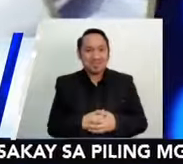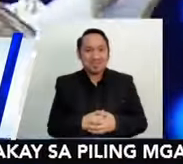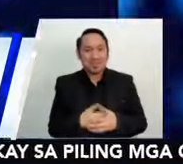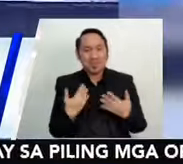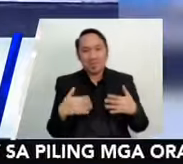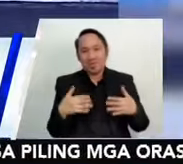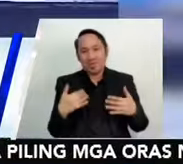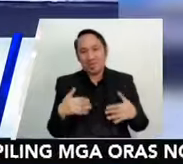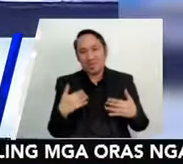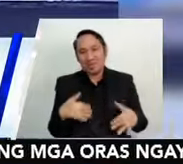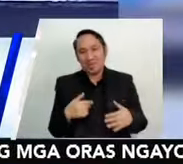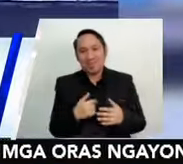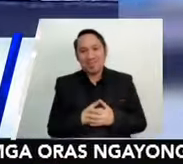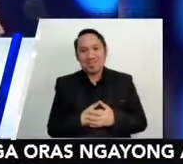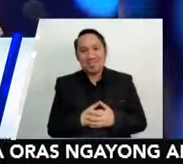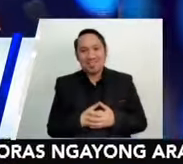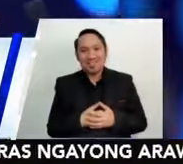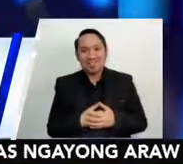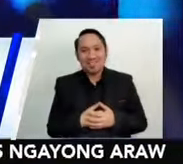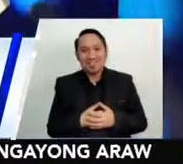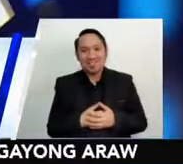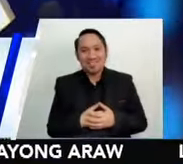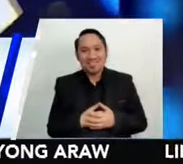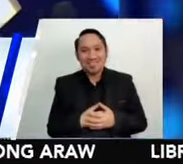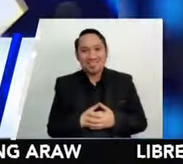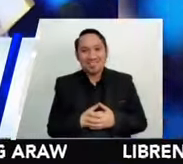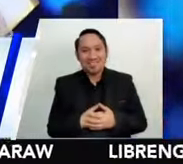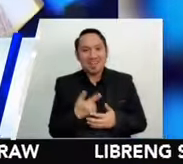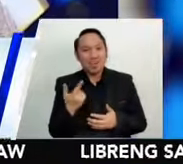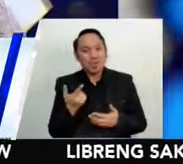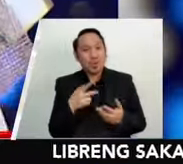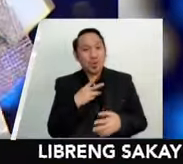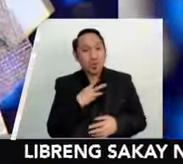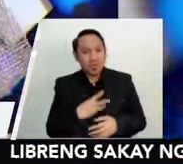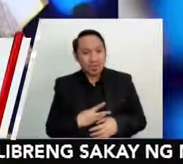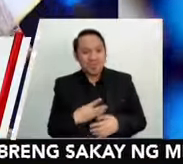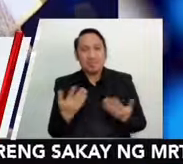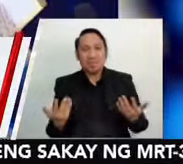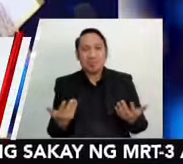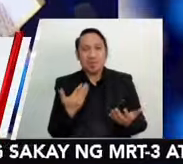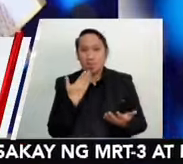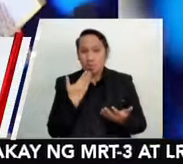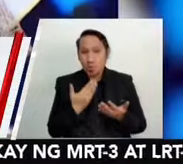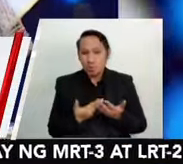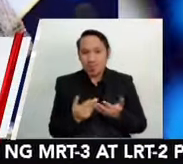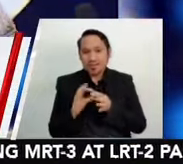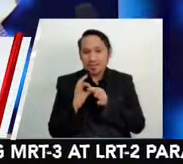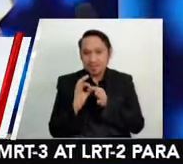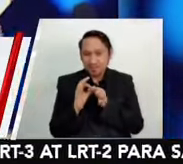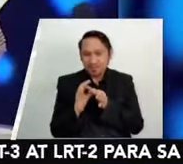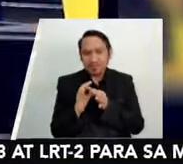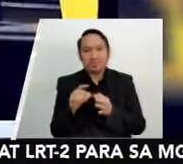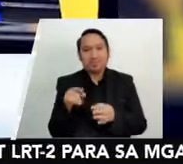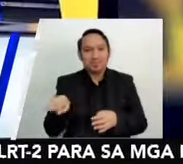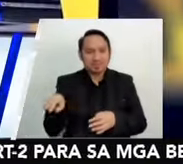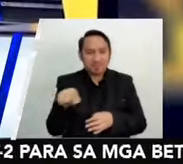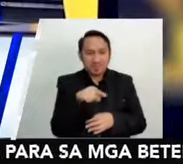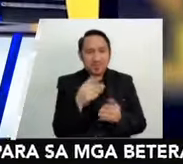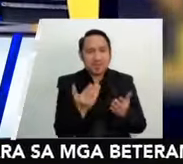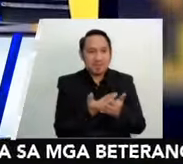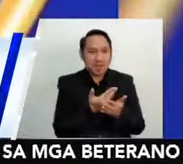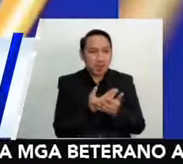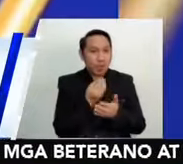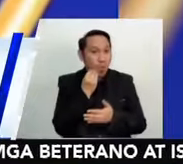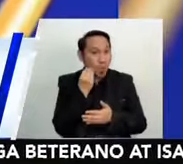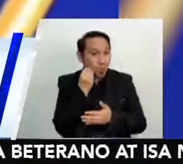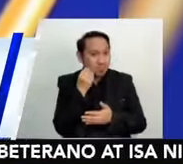nakakatuwa naman. Ang wish ko, magandang-maganda ang relasyon natin sa ating bagong tahanan sa GMA.